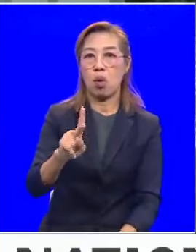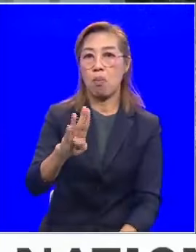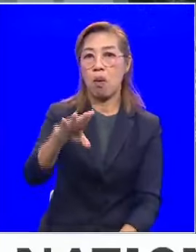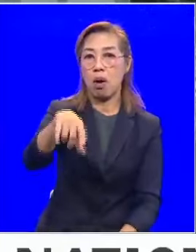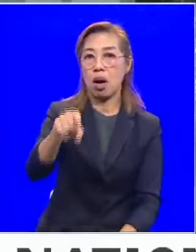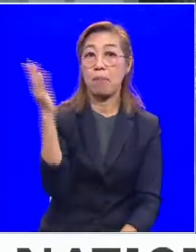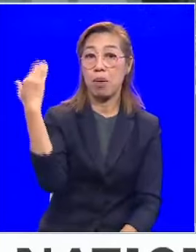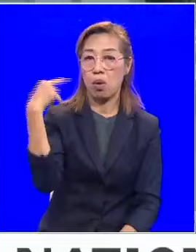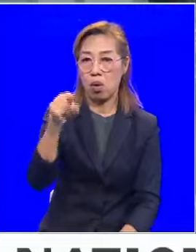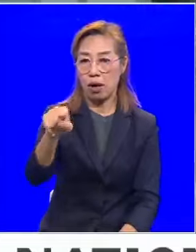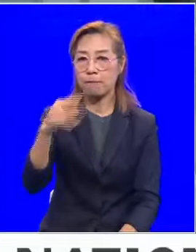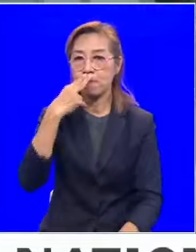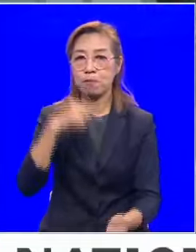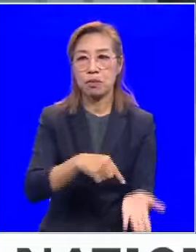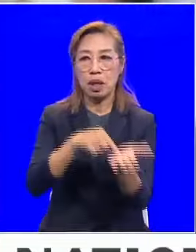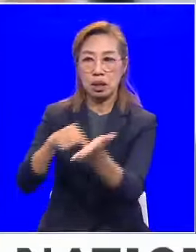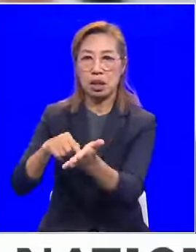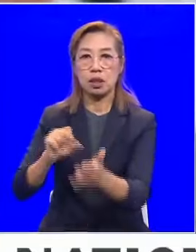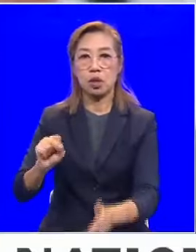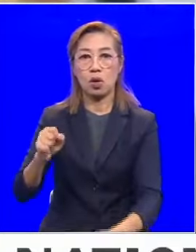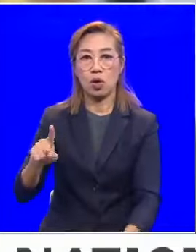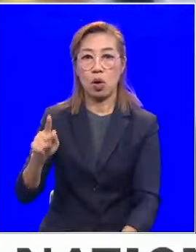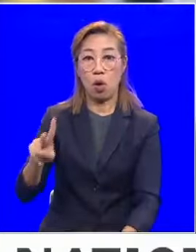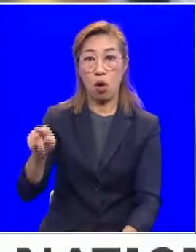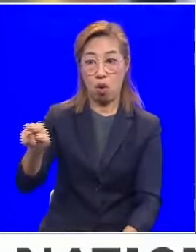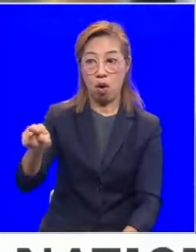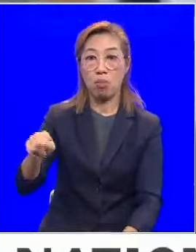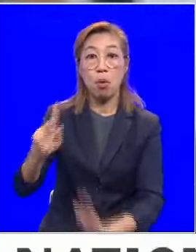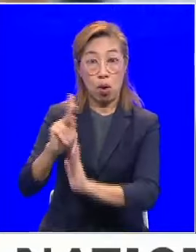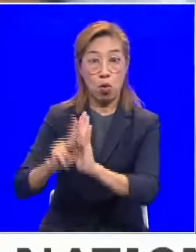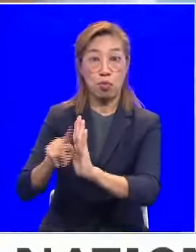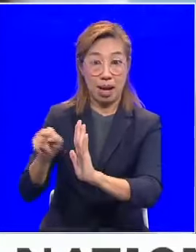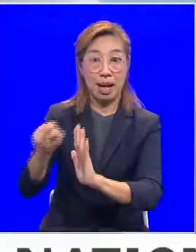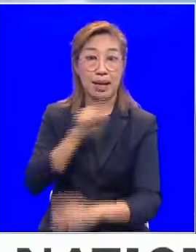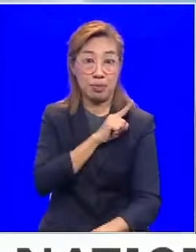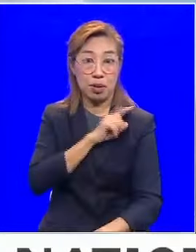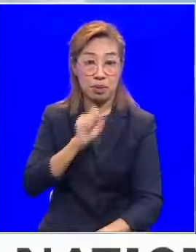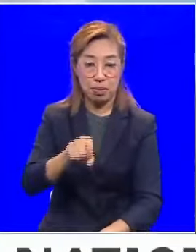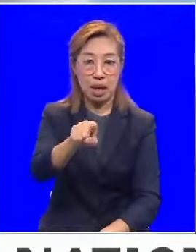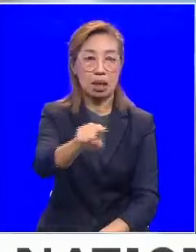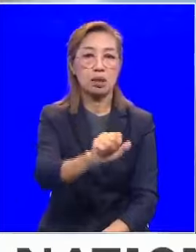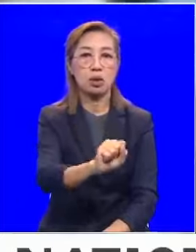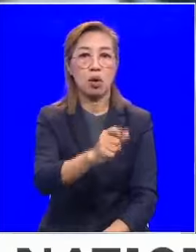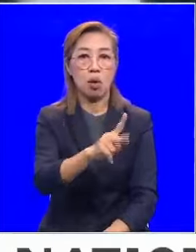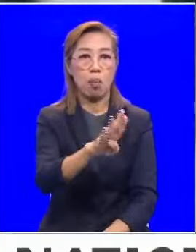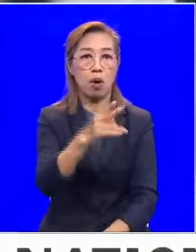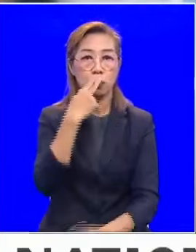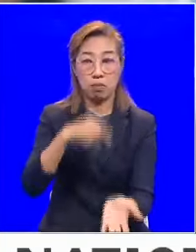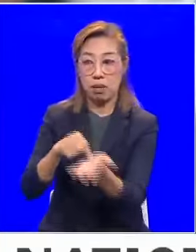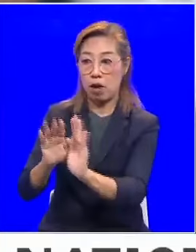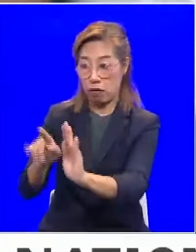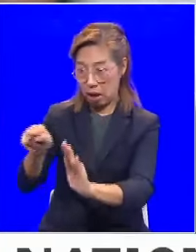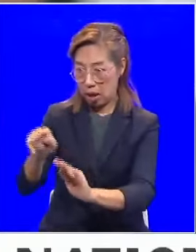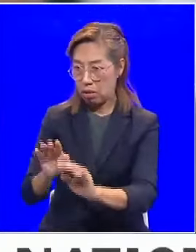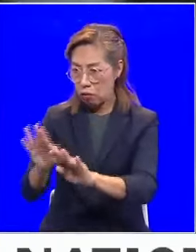หนังสือไปที่สสคที่บอกไปว่าเเป็นคนที่ดูแลกฎหมายถือกฎหมายนี้อยู่บอกเคยส่งหนังสือไปแล้วนะให้ตรวจสอบเไอคอน